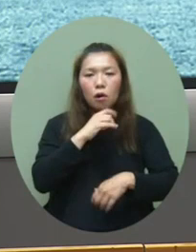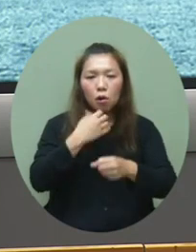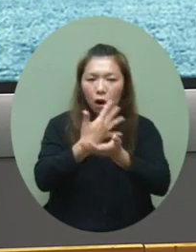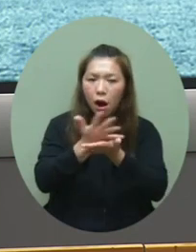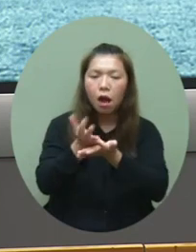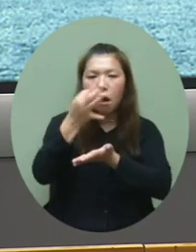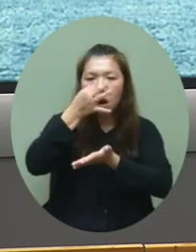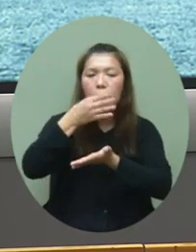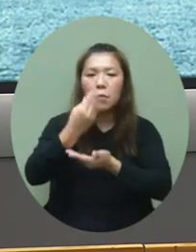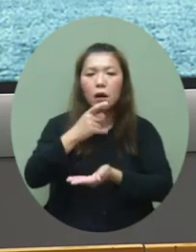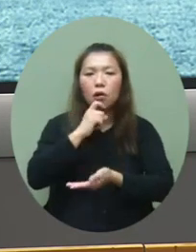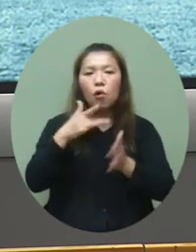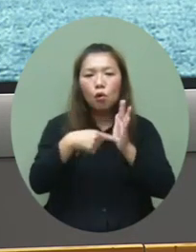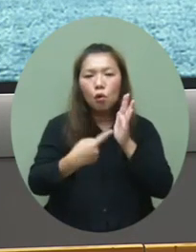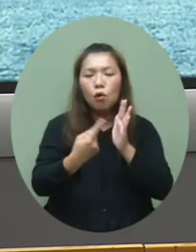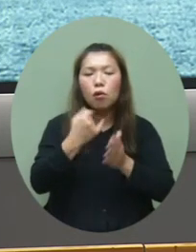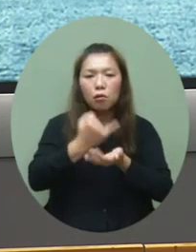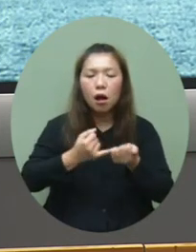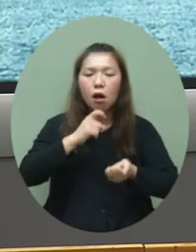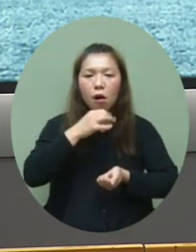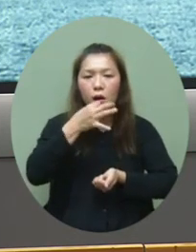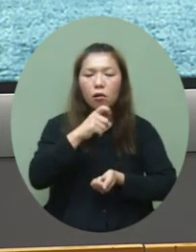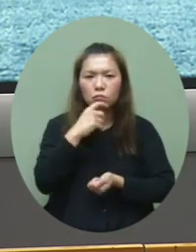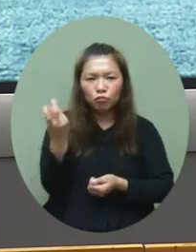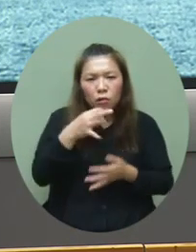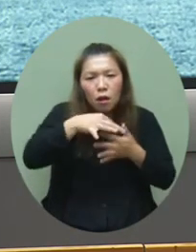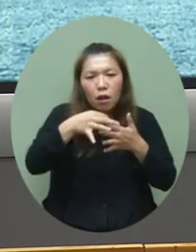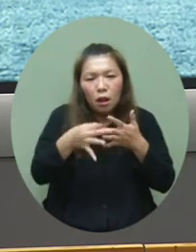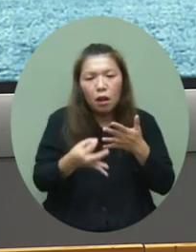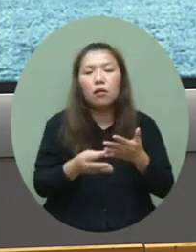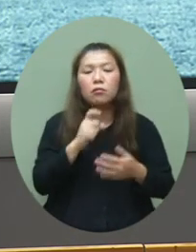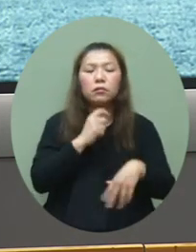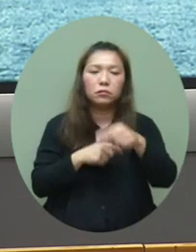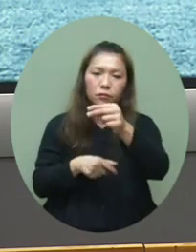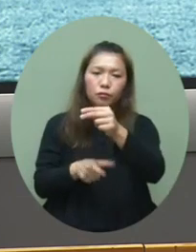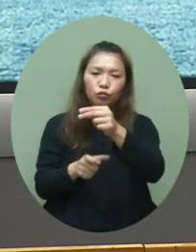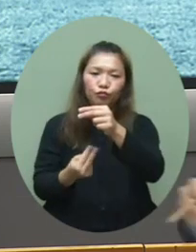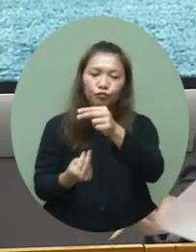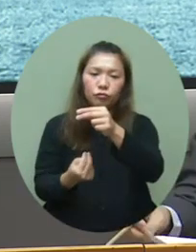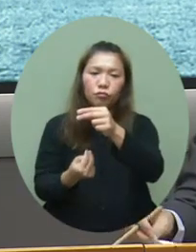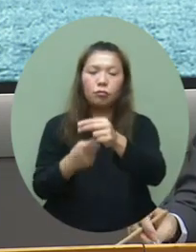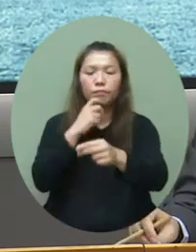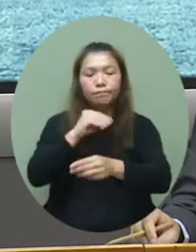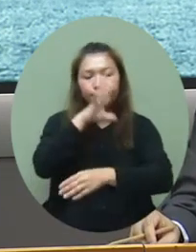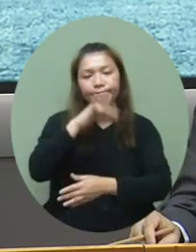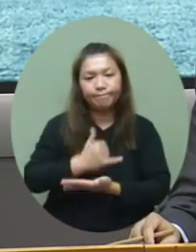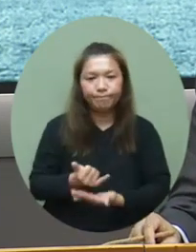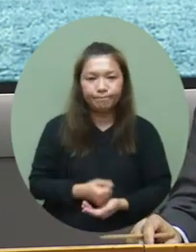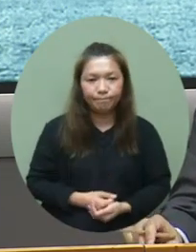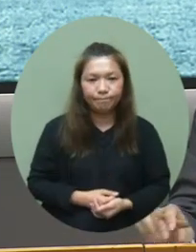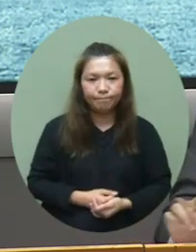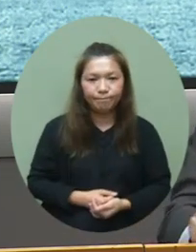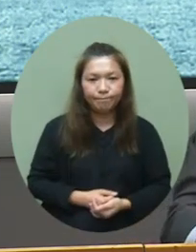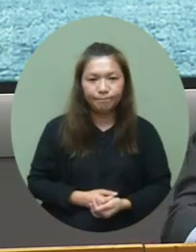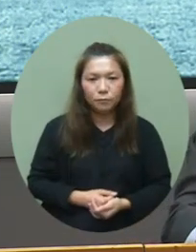有處方呢個嘅抗生素嘅，但係情況都係持續惡化啦。咁佢喺20日咧上晝就過咗身。咁